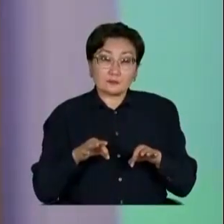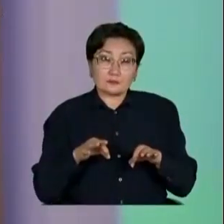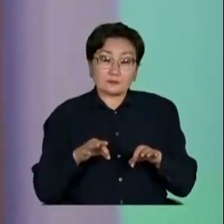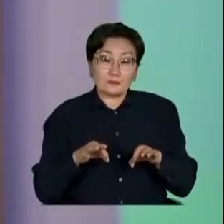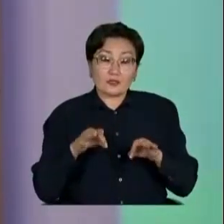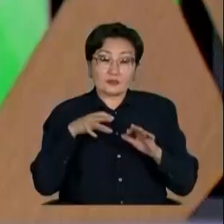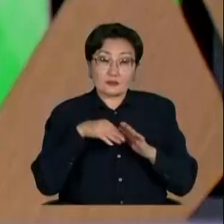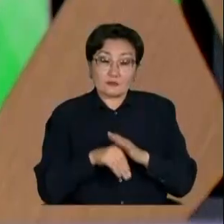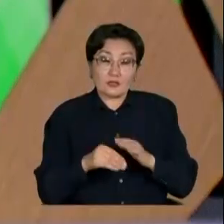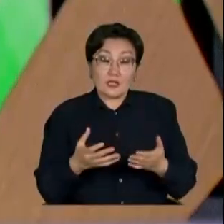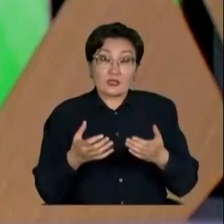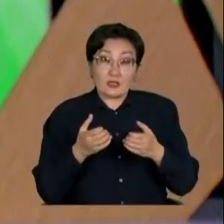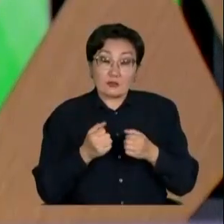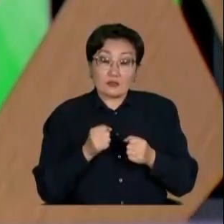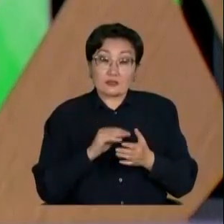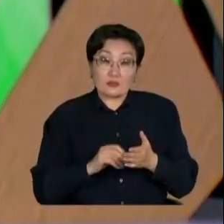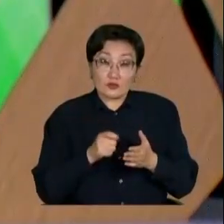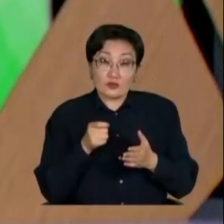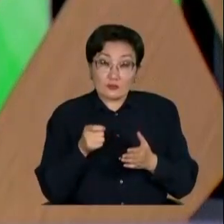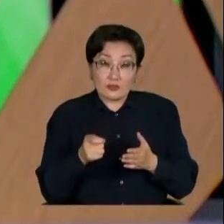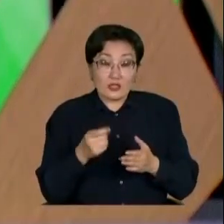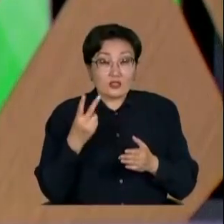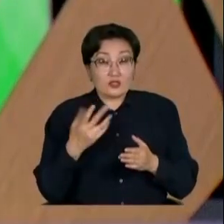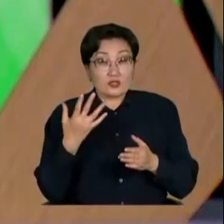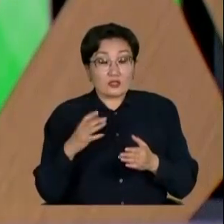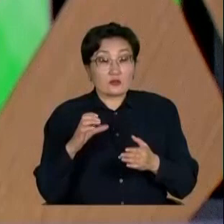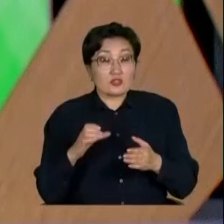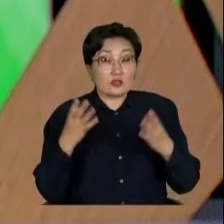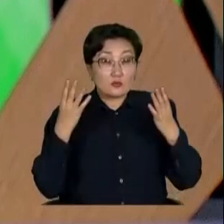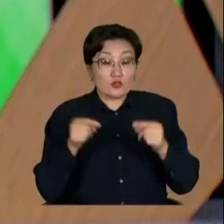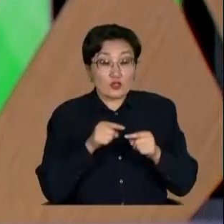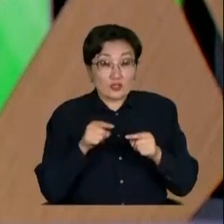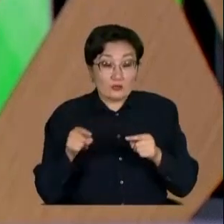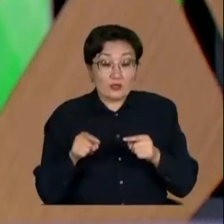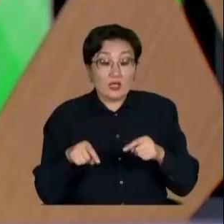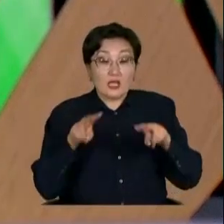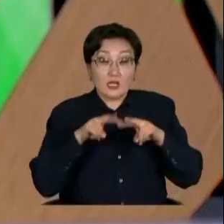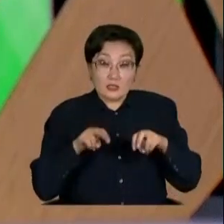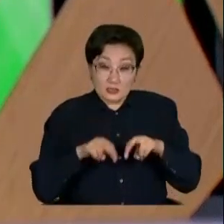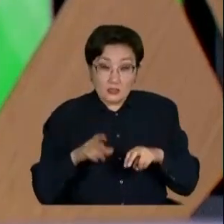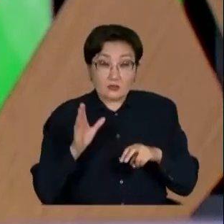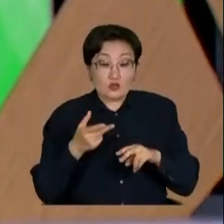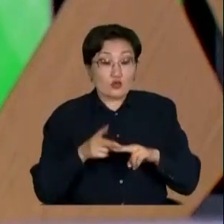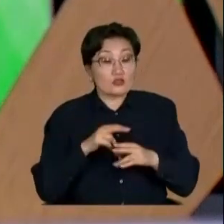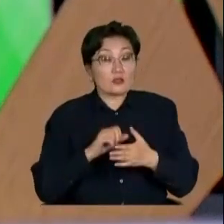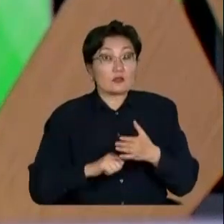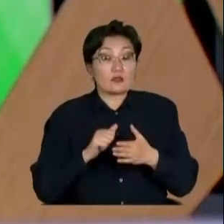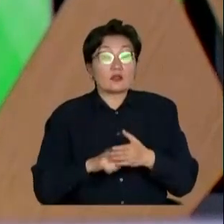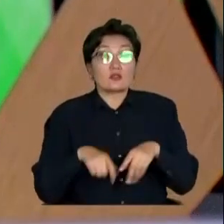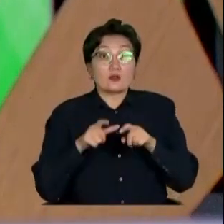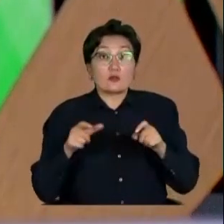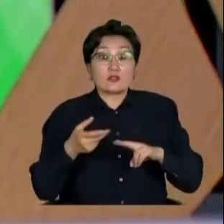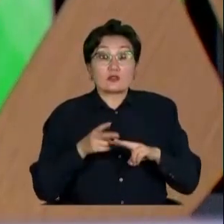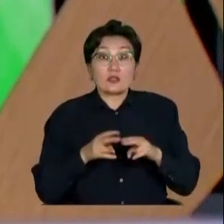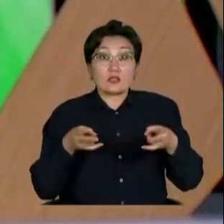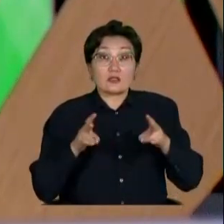жоба аясындағы қабылданатын өтінімдер 25 қыркүйекке дейін қарастырылатын болады. Сол себепті тұрғындар осы